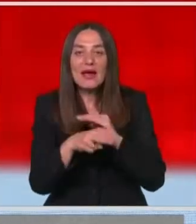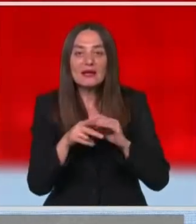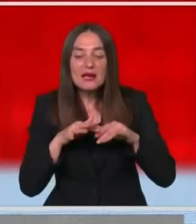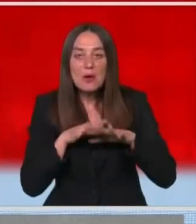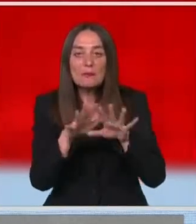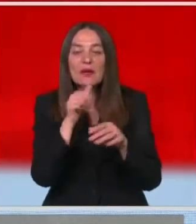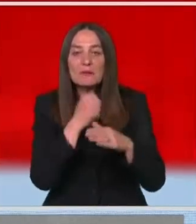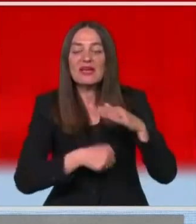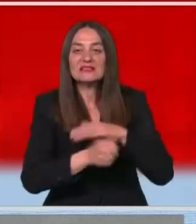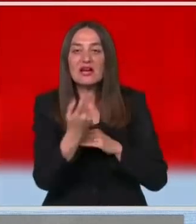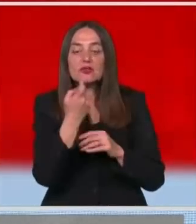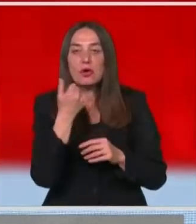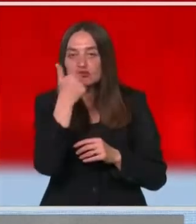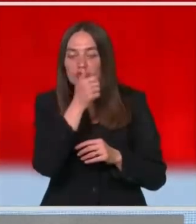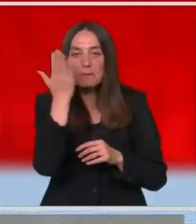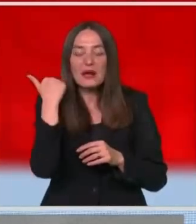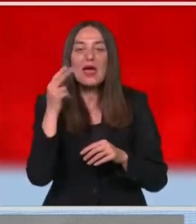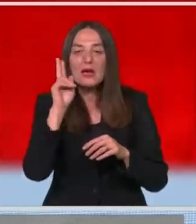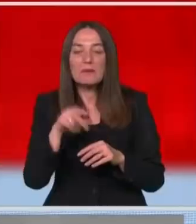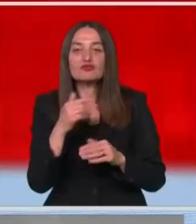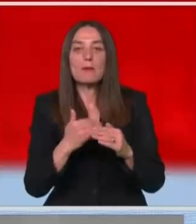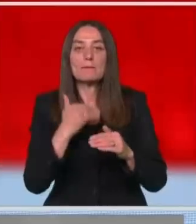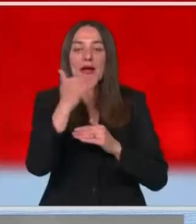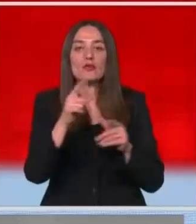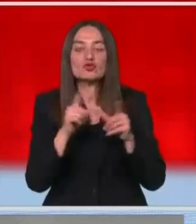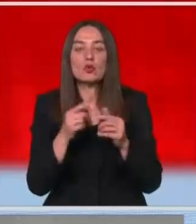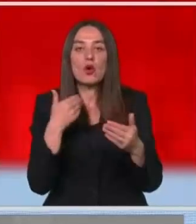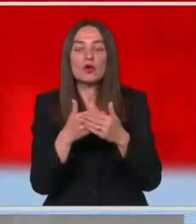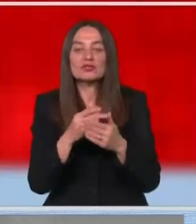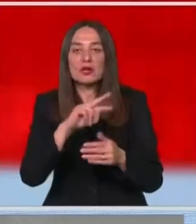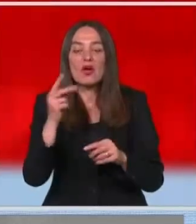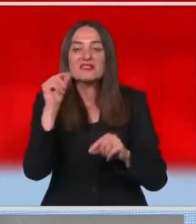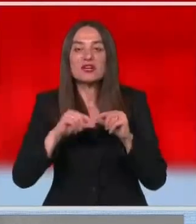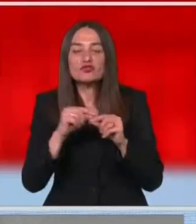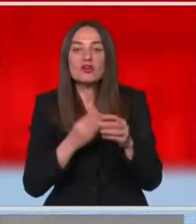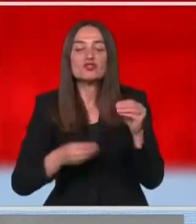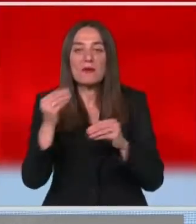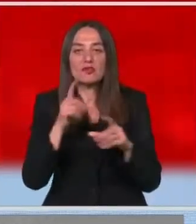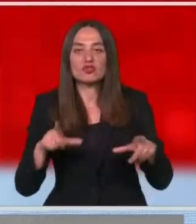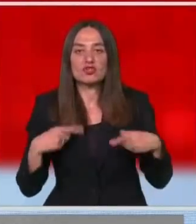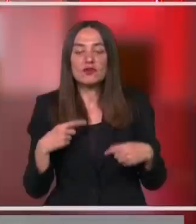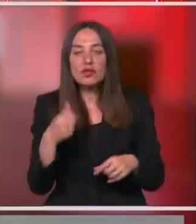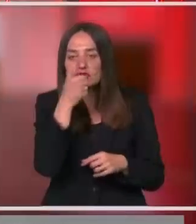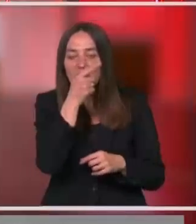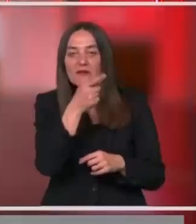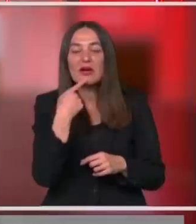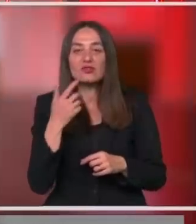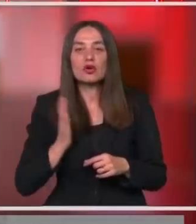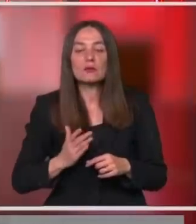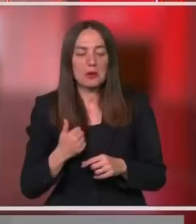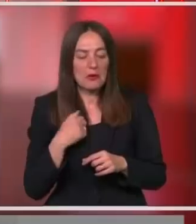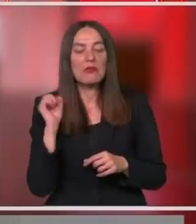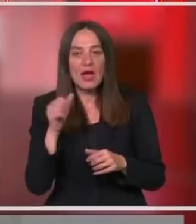pandemiju, izađimo iz nje što pre, imat ćemo kompetitivnu prednost u odnosu na druge. Sačuvat ćemo više života. Šta vi kažete, gospodine Vlaković? Pa da,